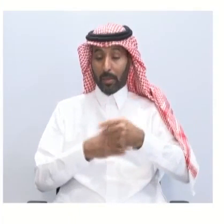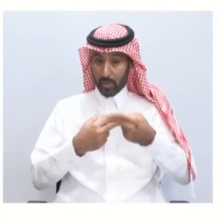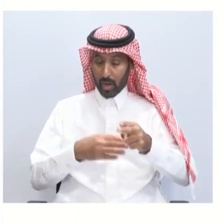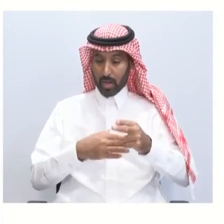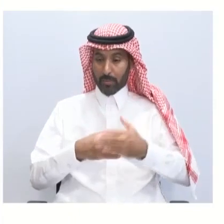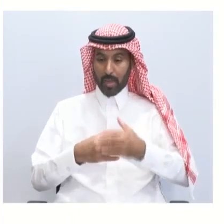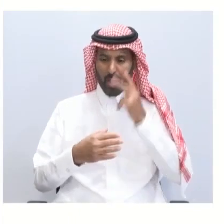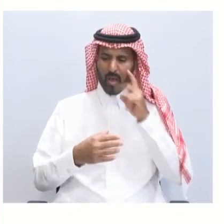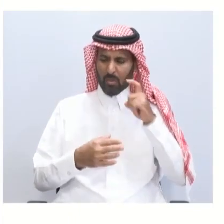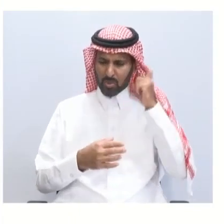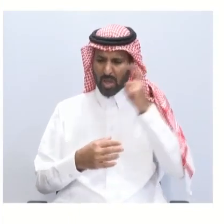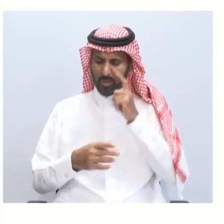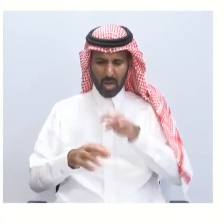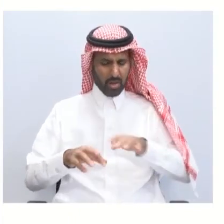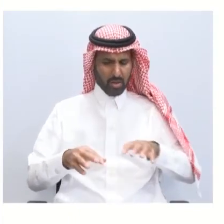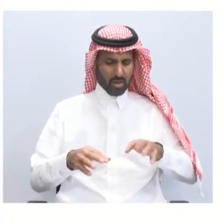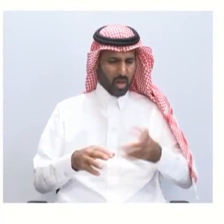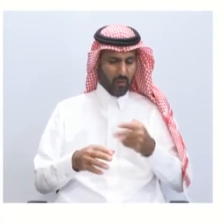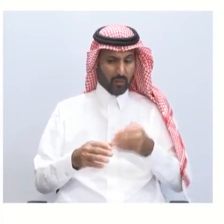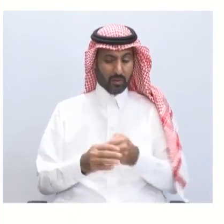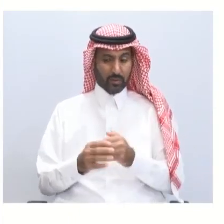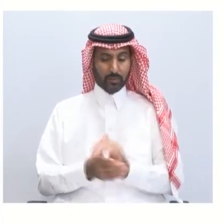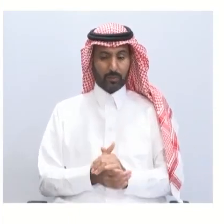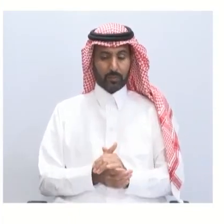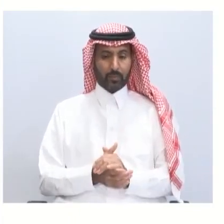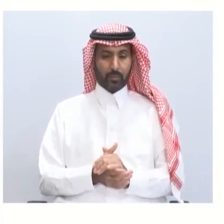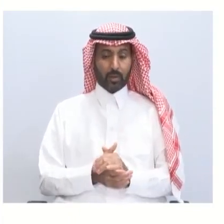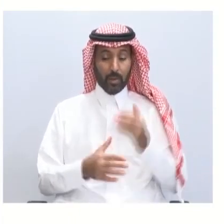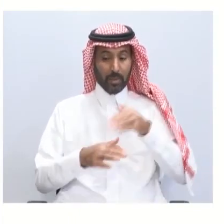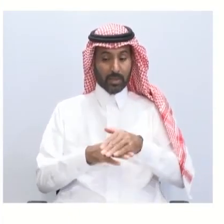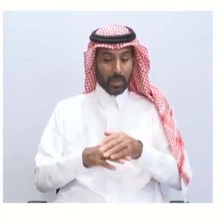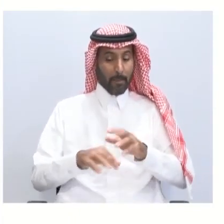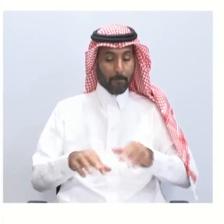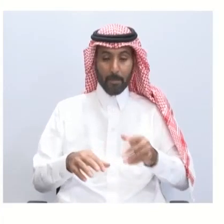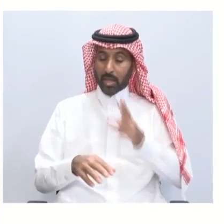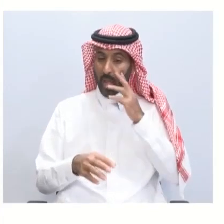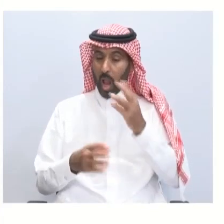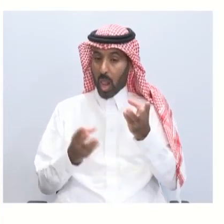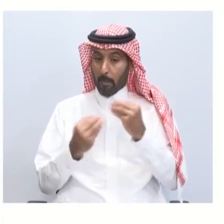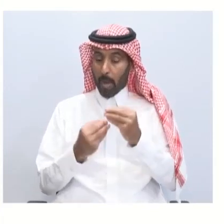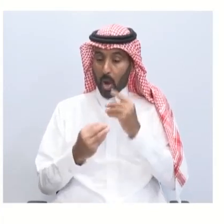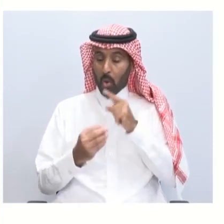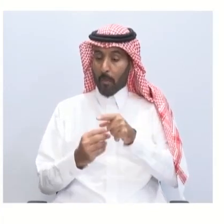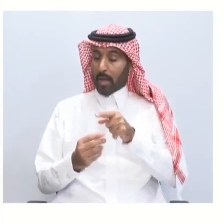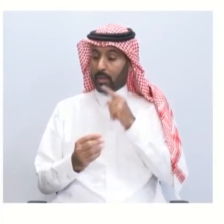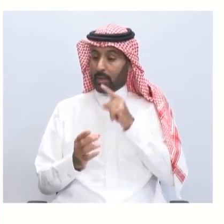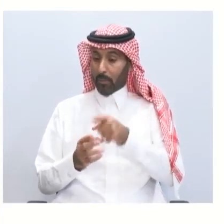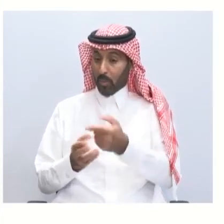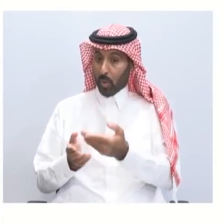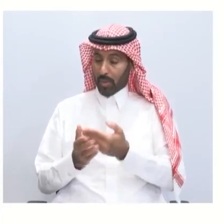المستخدم حائرا حائرا بين المعلومات التي يطلبها مقدم